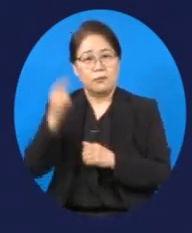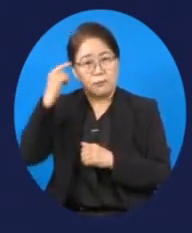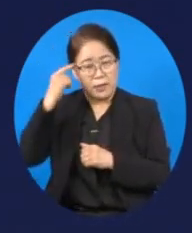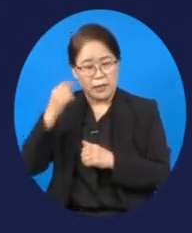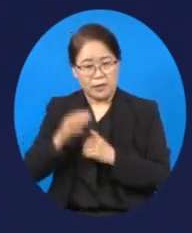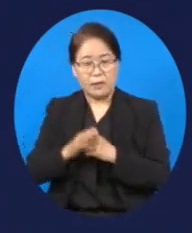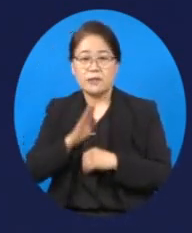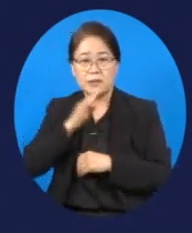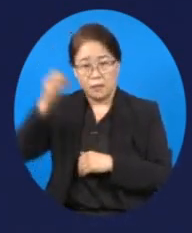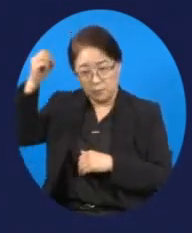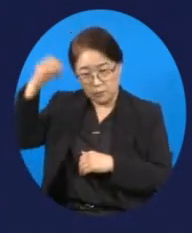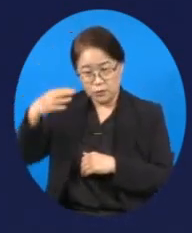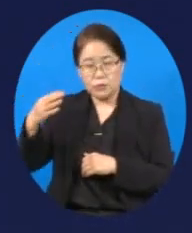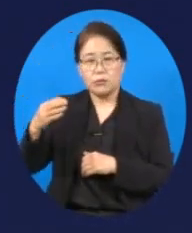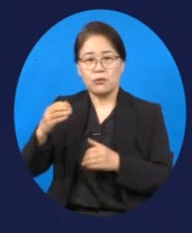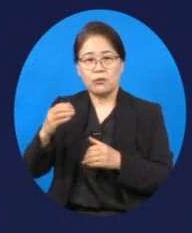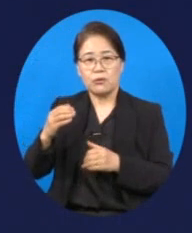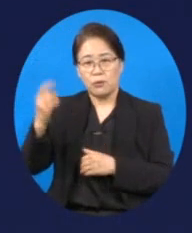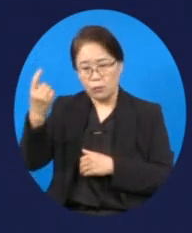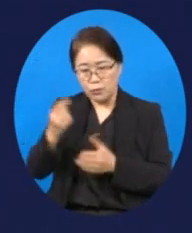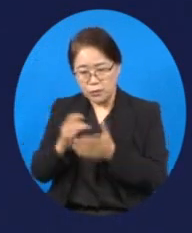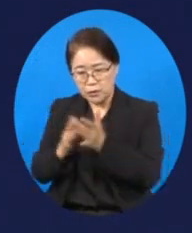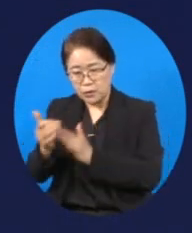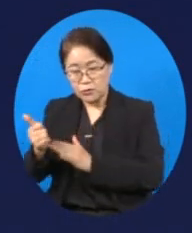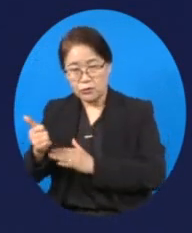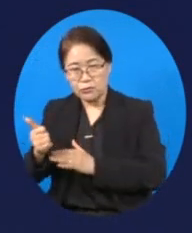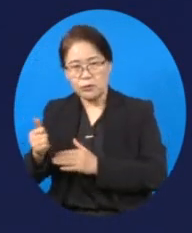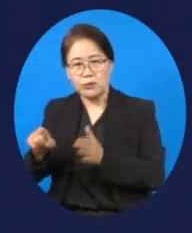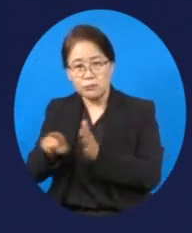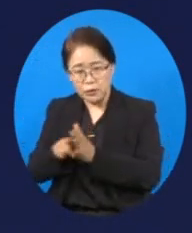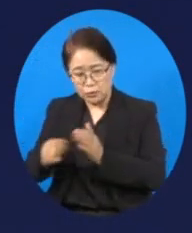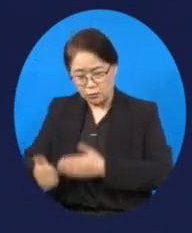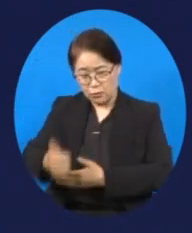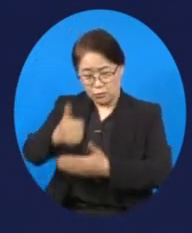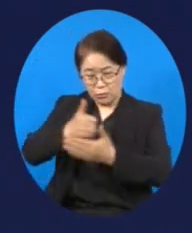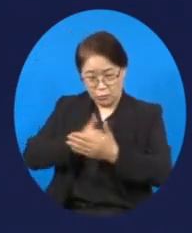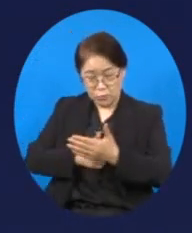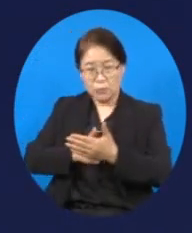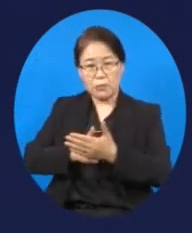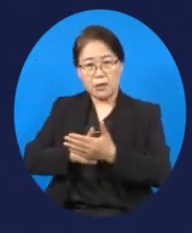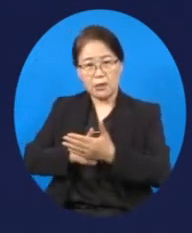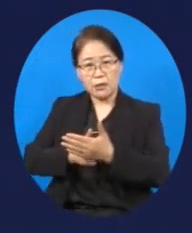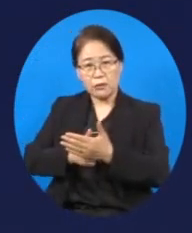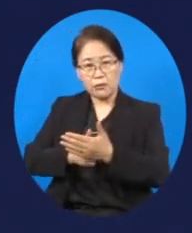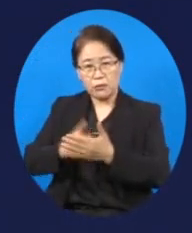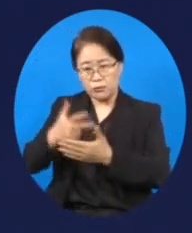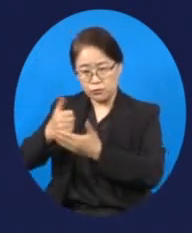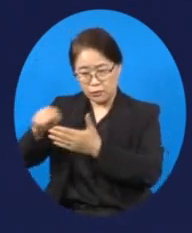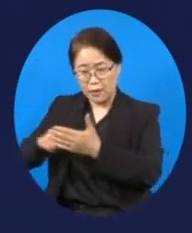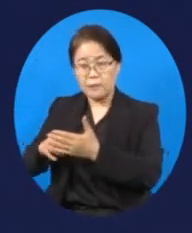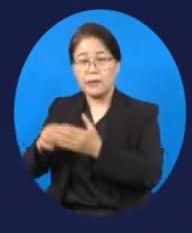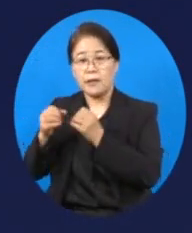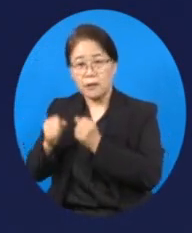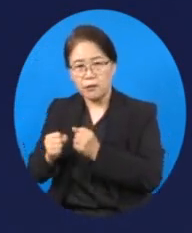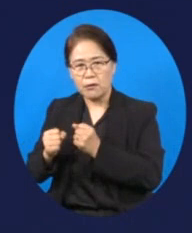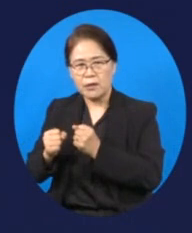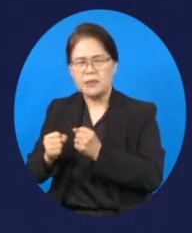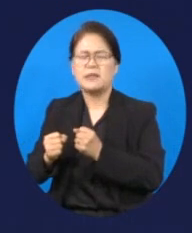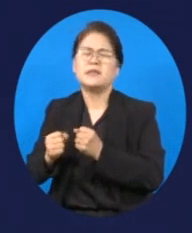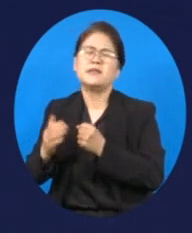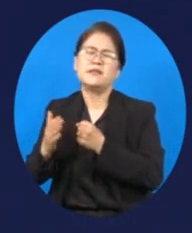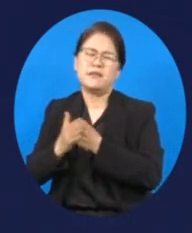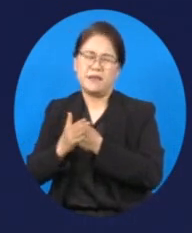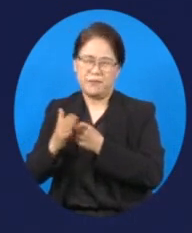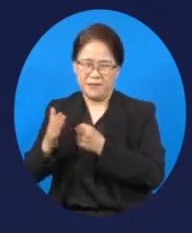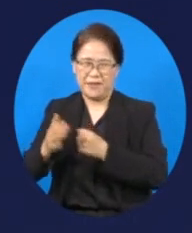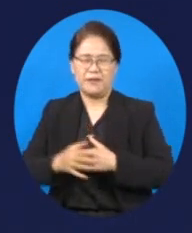참 빛으로 오신 예수 그리스도를 내가 영접하고 그 빛 되신 주님 안에 내가 거하고 있기 때문입니다